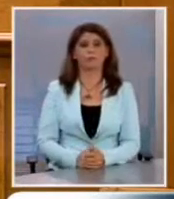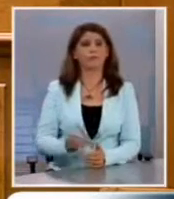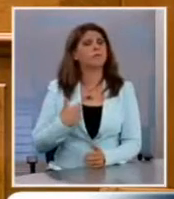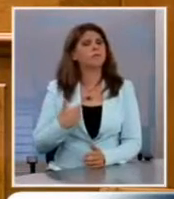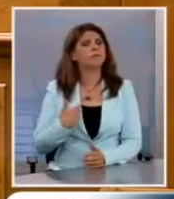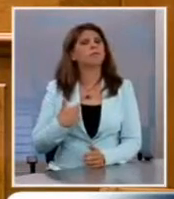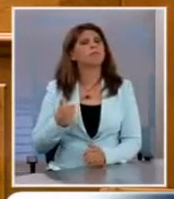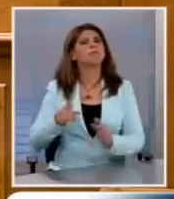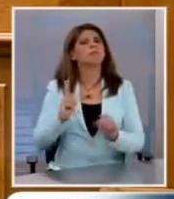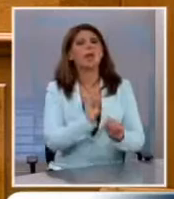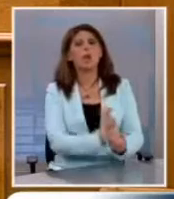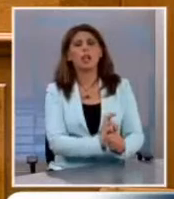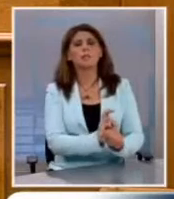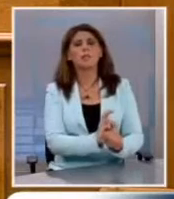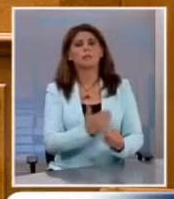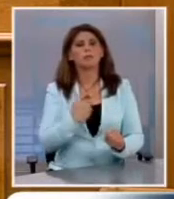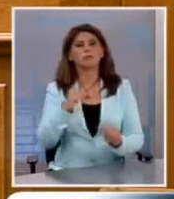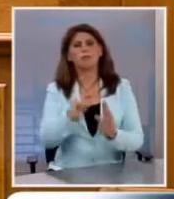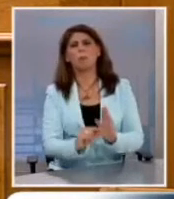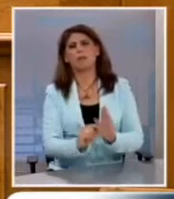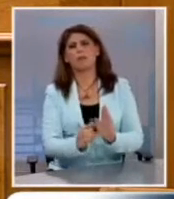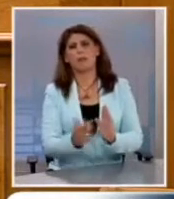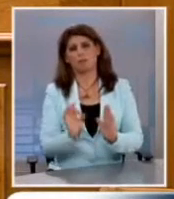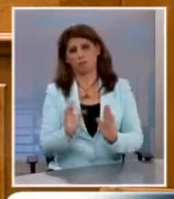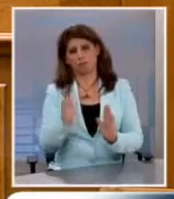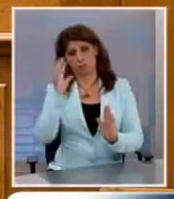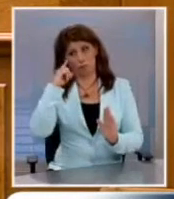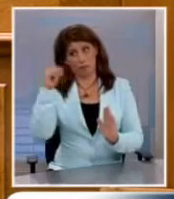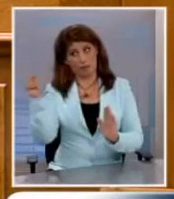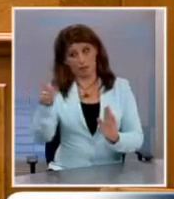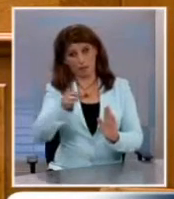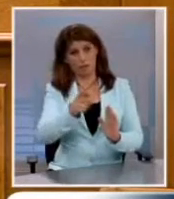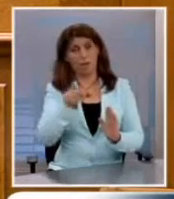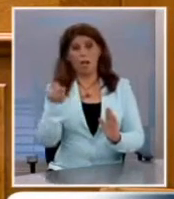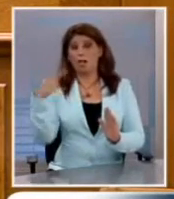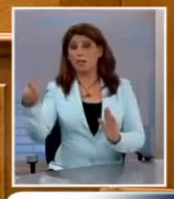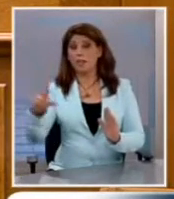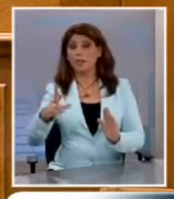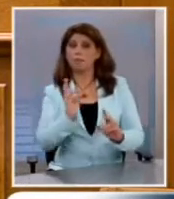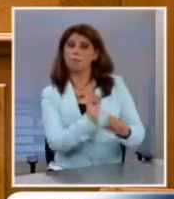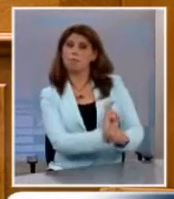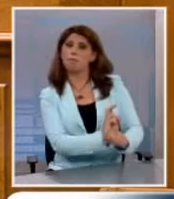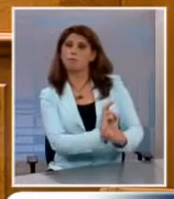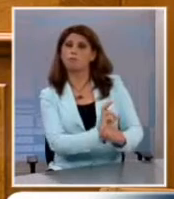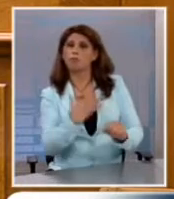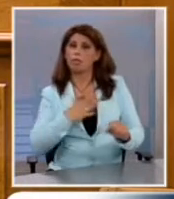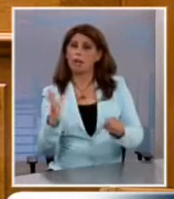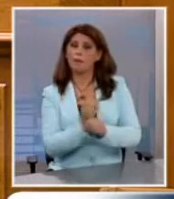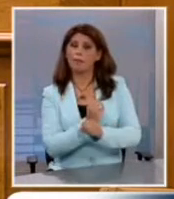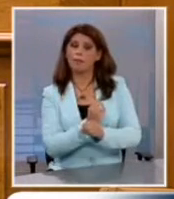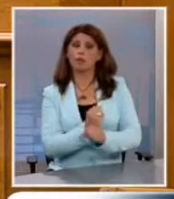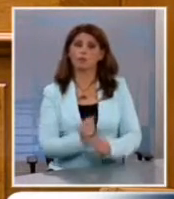πρωτογενή πλεονάσματα, να σας θυμίσω, είναι πολύ μικρότερα. Αυτά τα πρωτογενή πλεονάσματα που εσείς θέλατε να πετύχετε